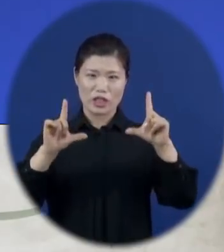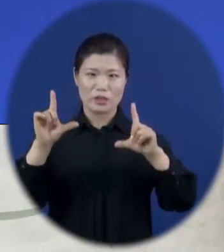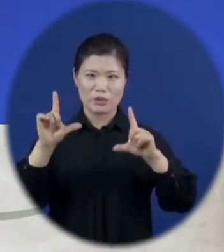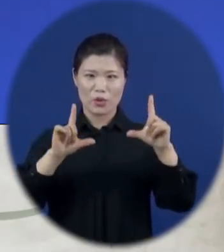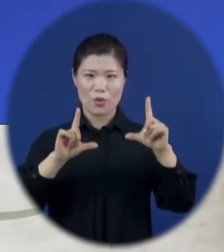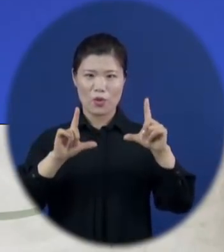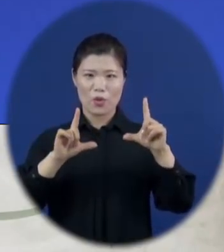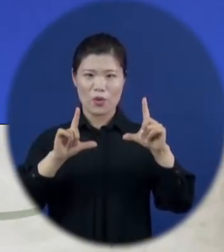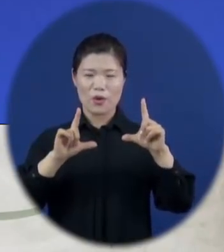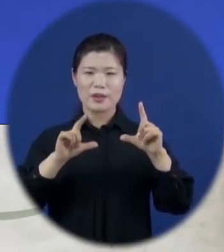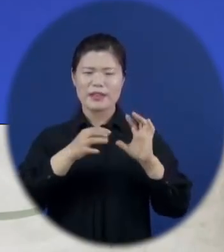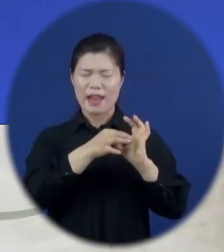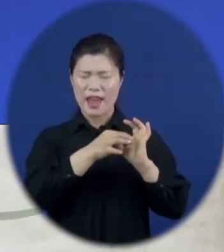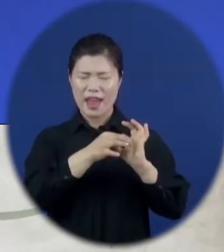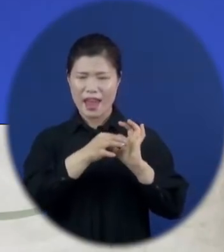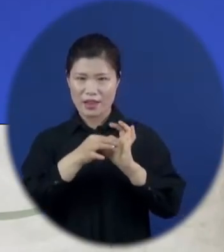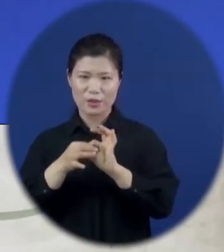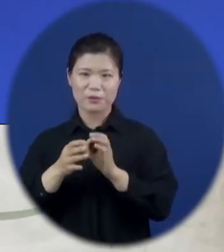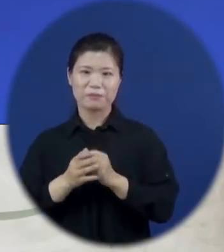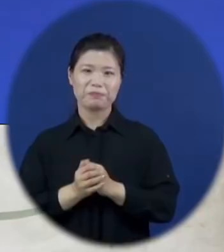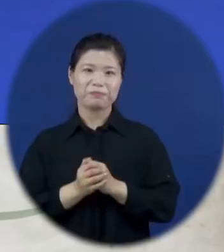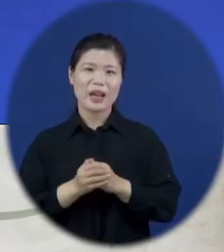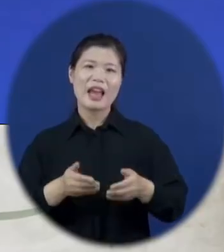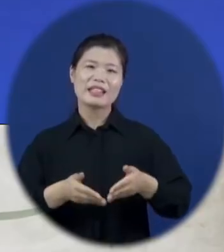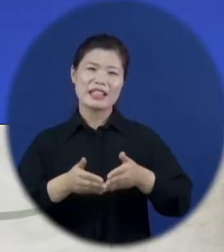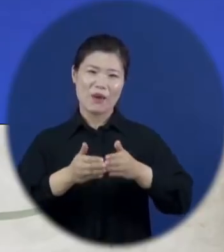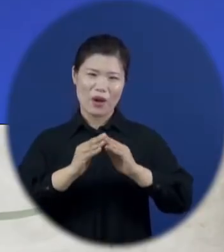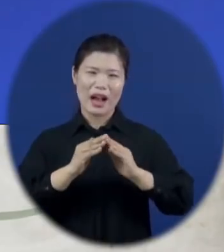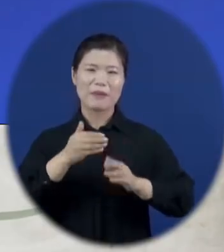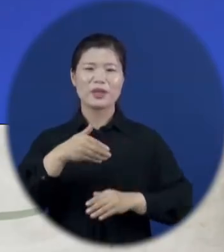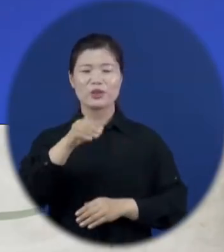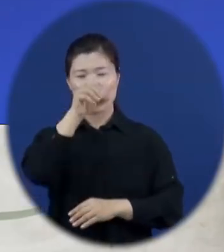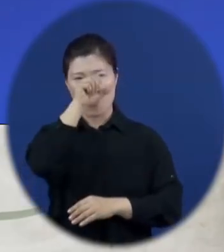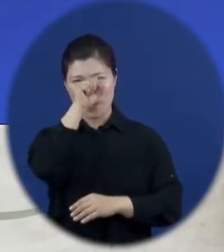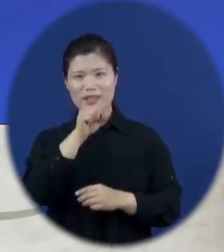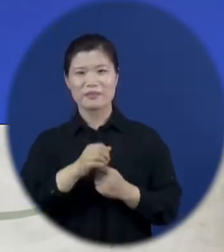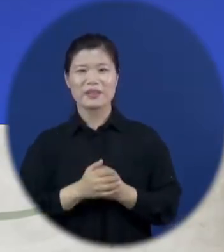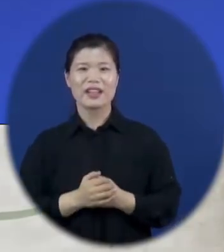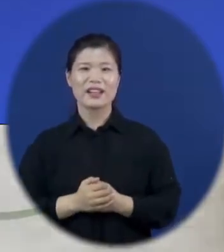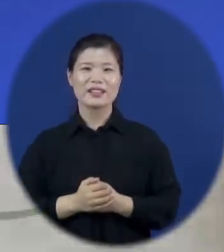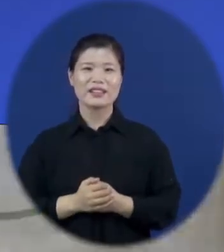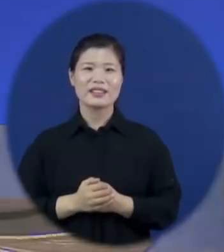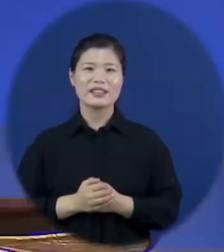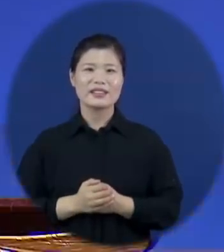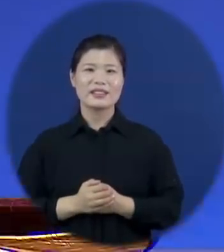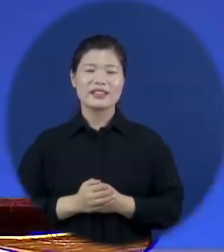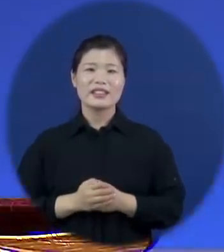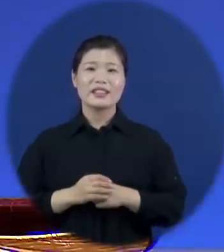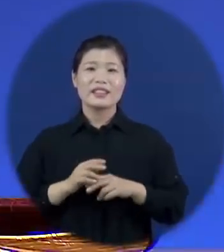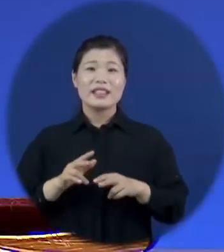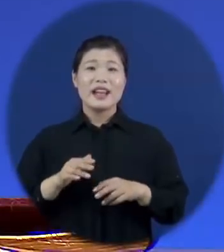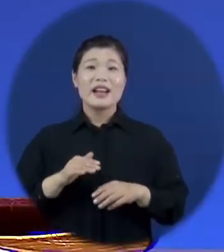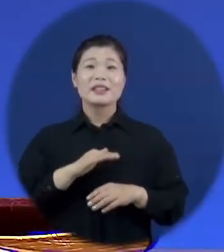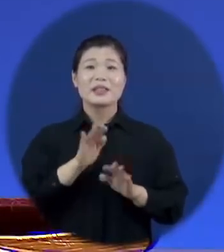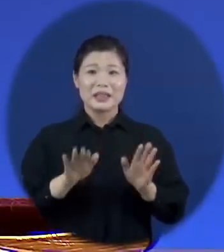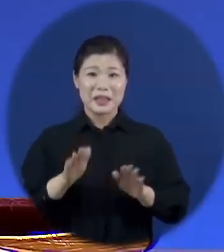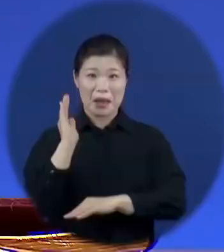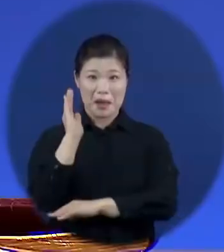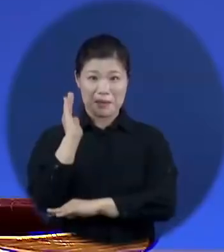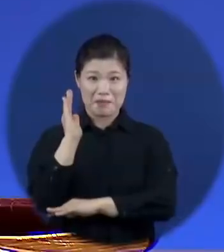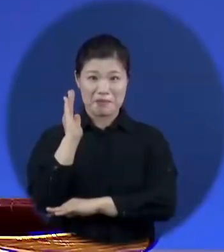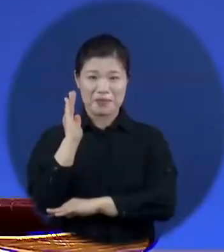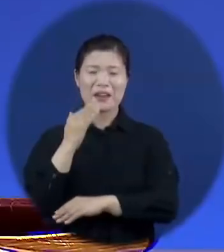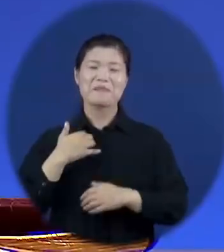모습으로 세워가셨으면 참 좋겠다라는 생각이 듭니다. 이렇게 말씀을 전하게 돼서